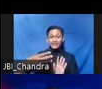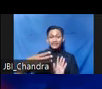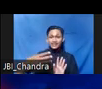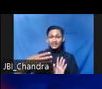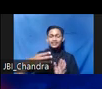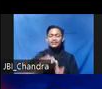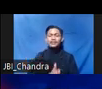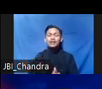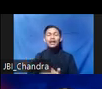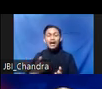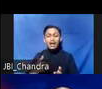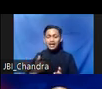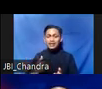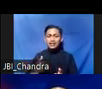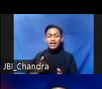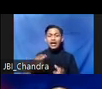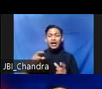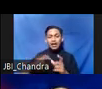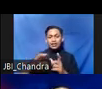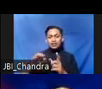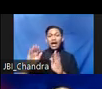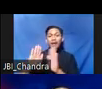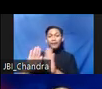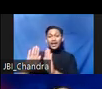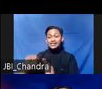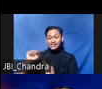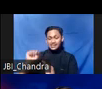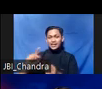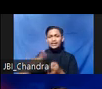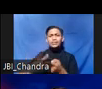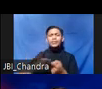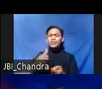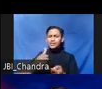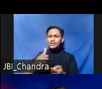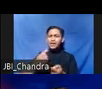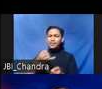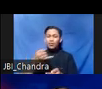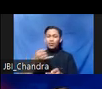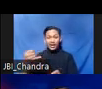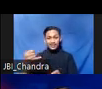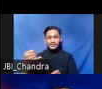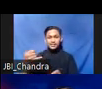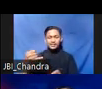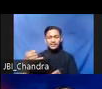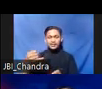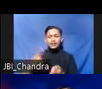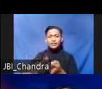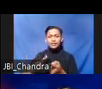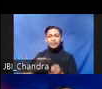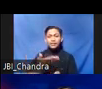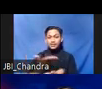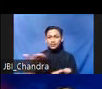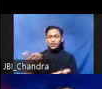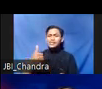ini nanti teman-teman lebih bisa meminimalisir plagiarisme ya nanti setiap karya ataupun kutipan